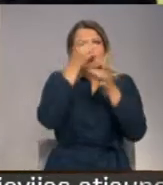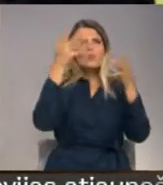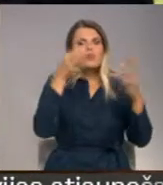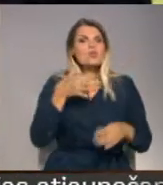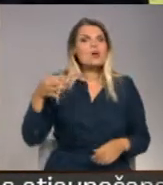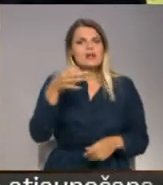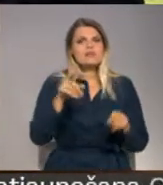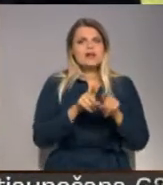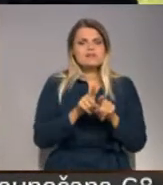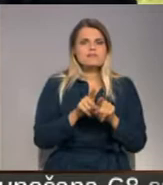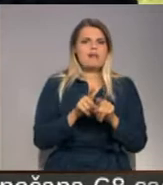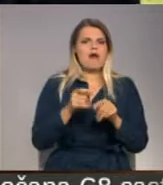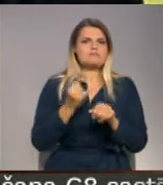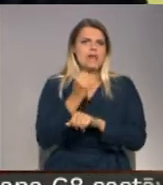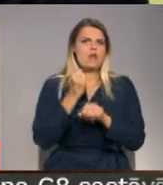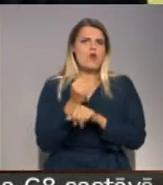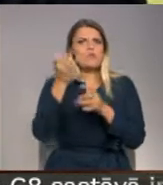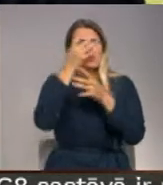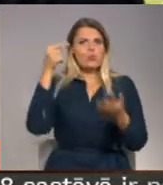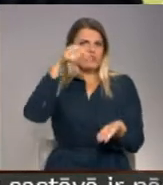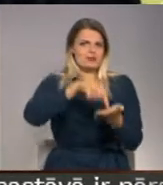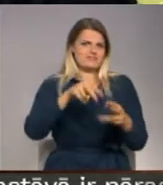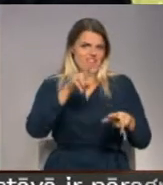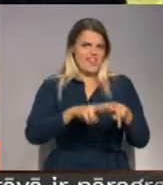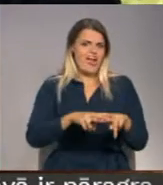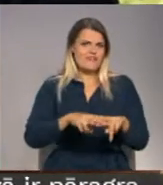reģionus kā UNESCO galamērķi. Ieva Benepeldalāns Peršavits, Skrundas televīzija.